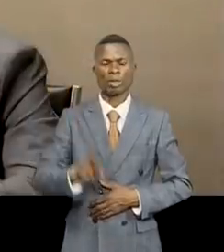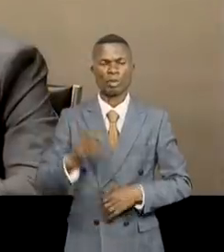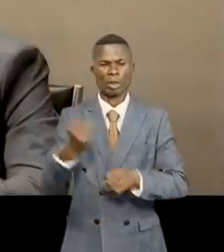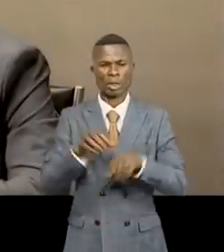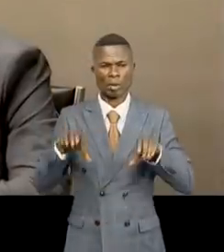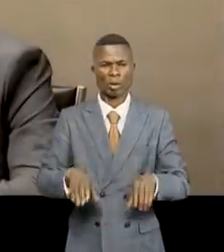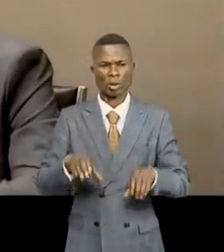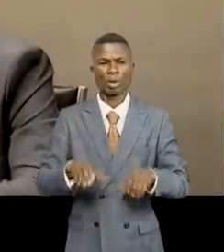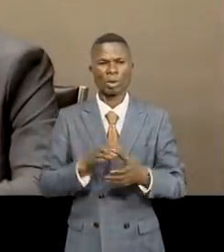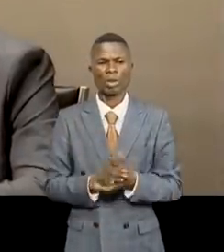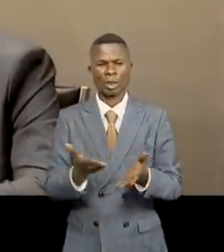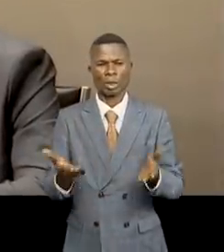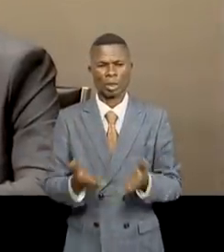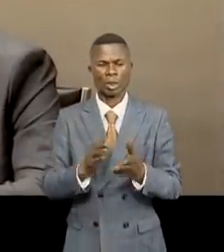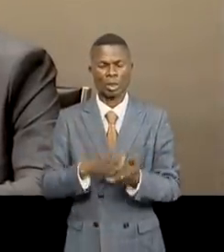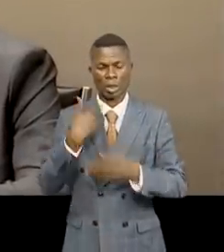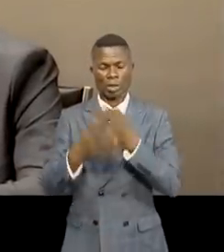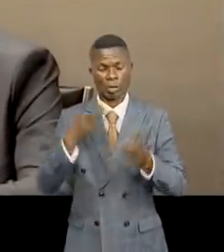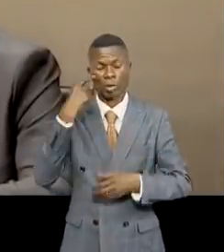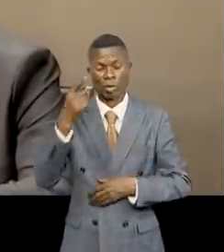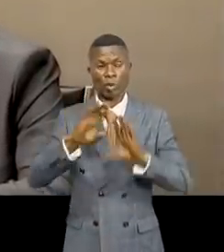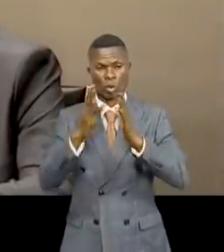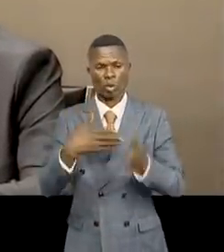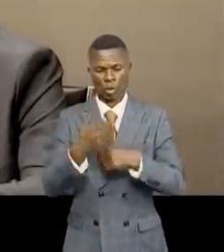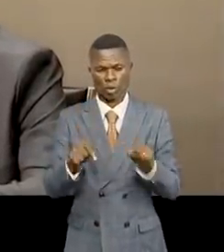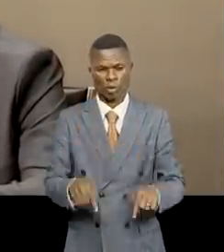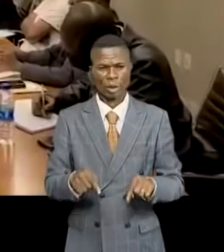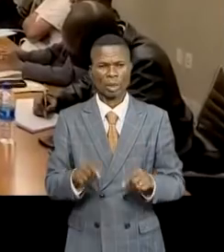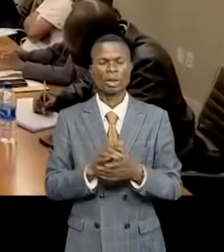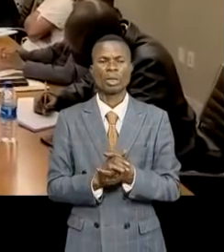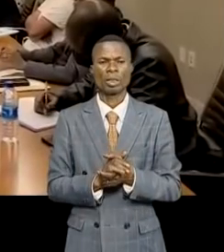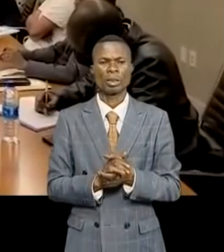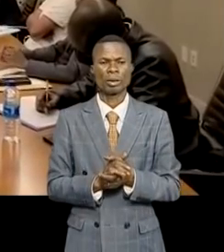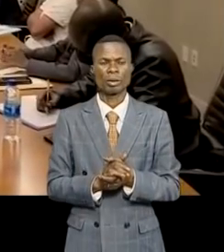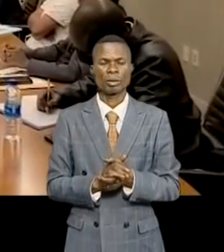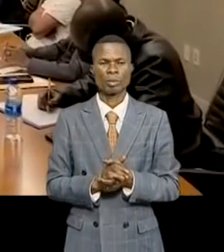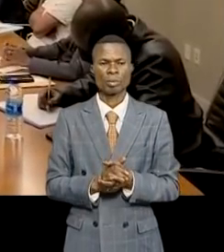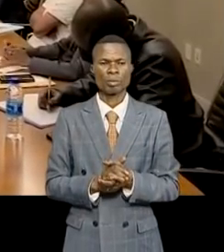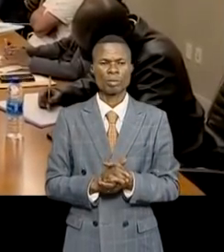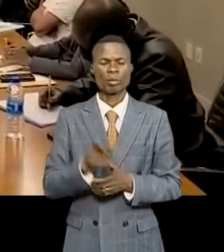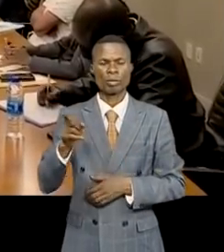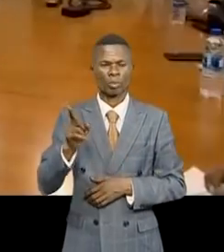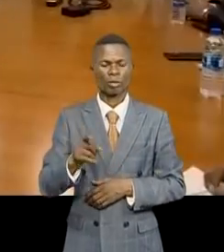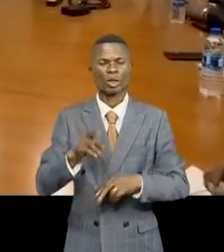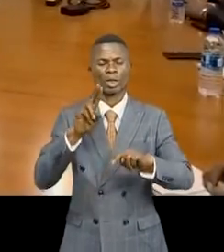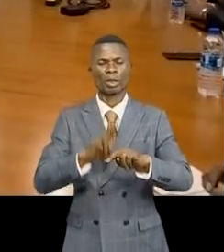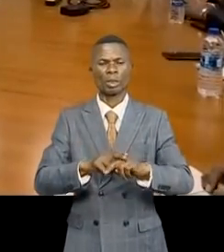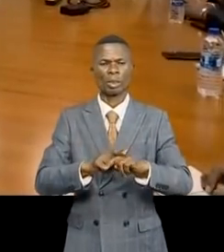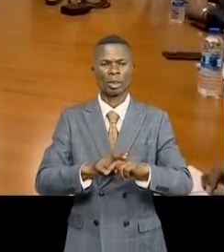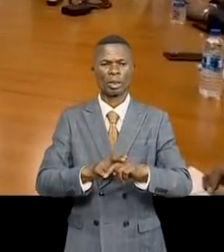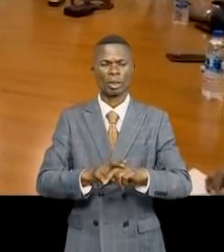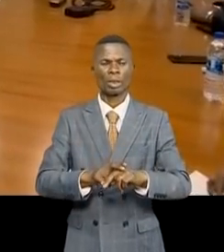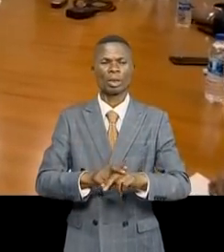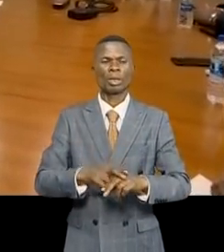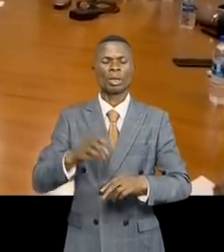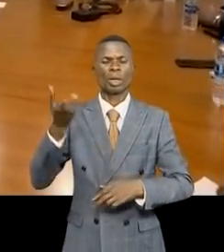voir expérimenter ce qui est là-bas et puis voir le futur. En état d'Arizona où il séjournait, Atuma Tubwana a